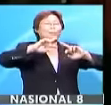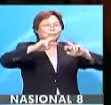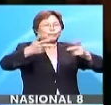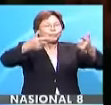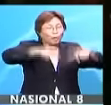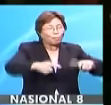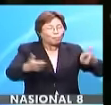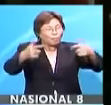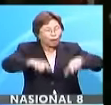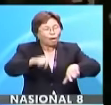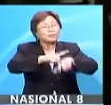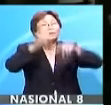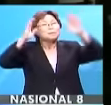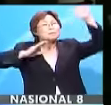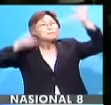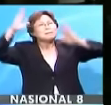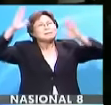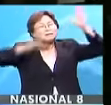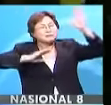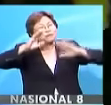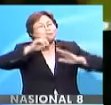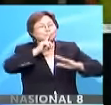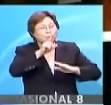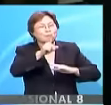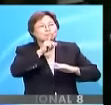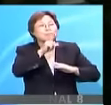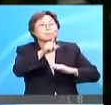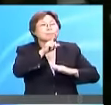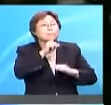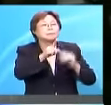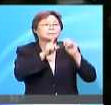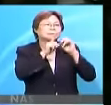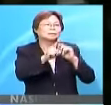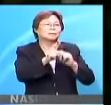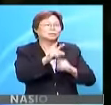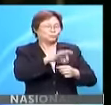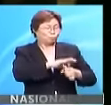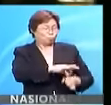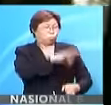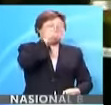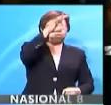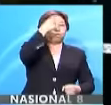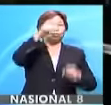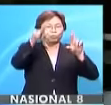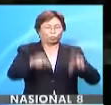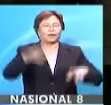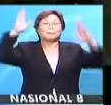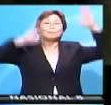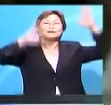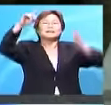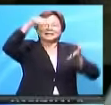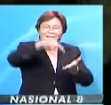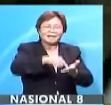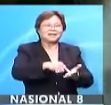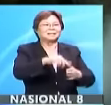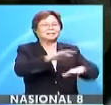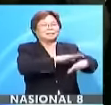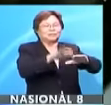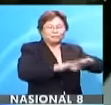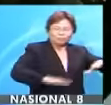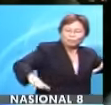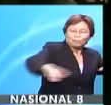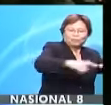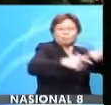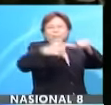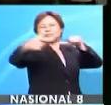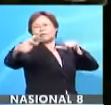kejadian yang melanda di negara ini pastinya akan memberikan satu semangat baru buat rakyat Malaysia. Dan inilah dia pentas